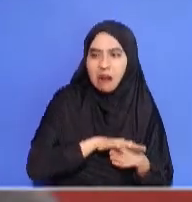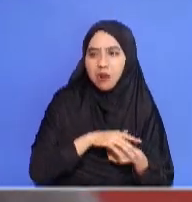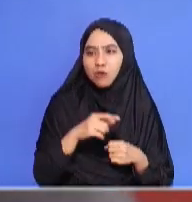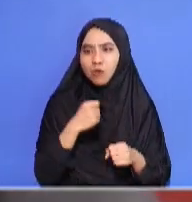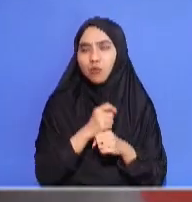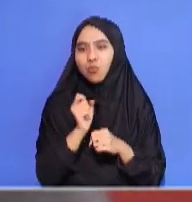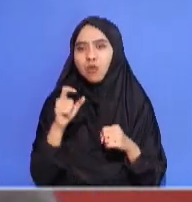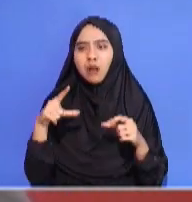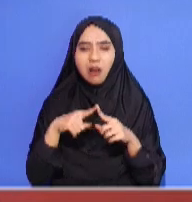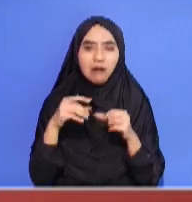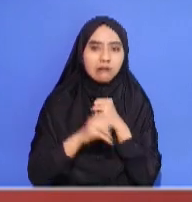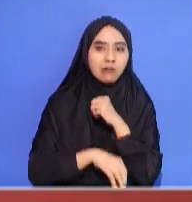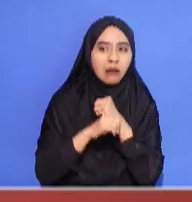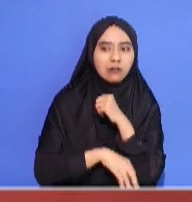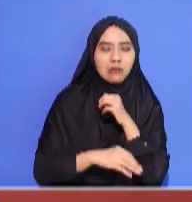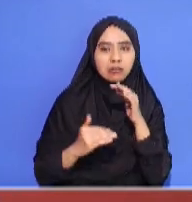bisa